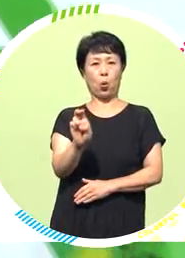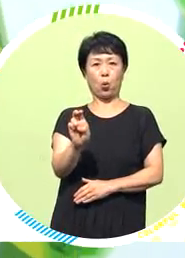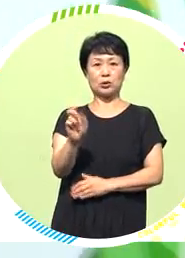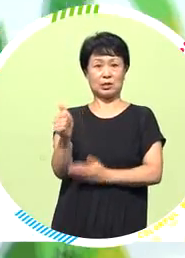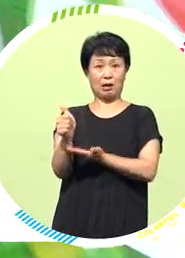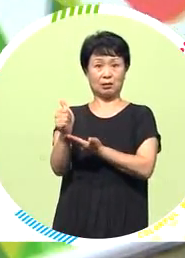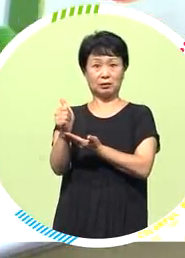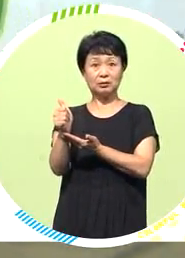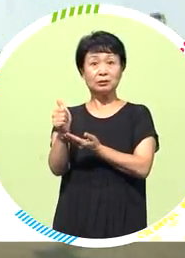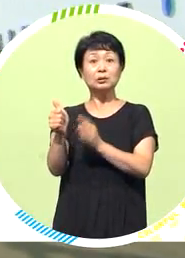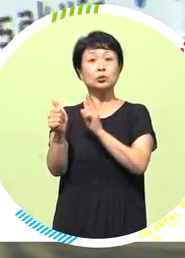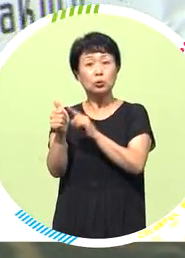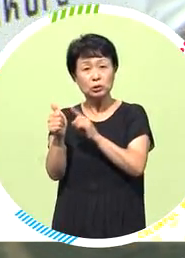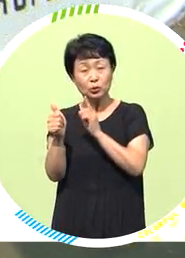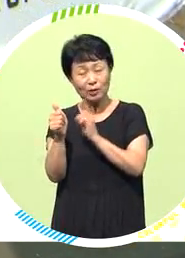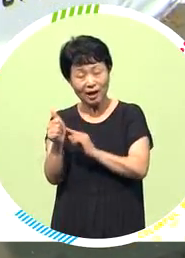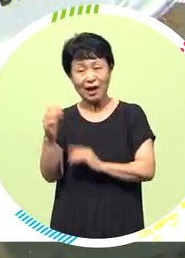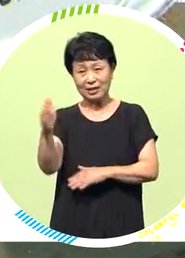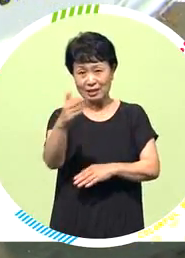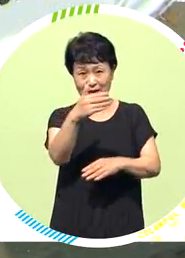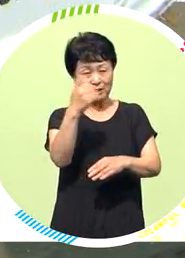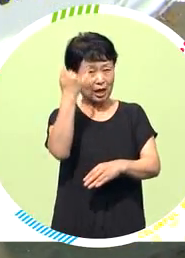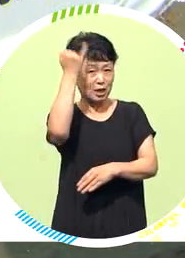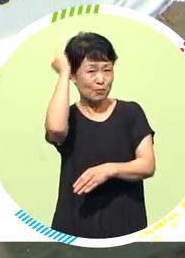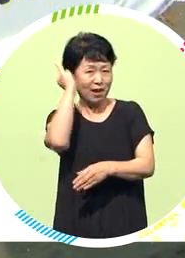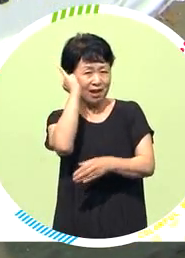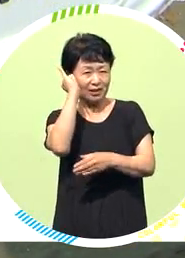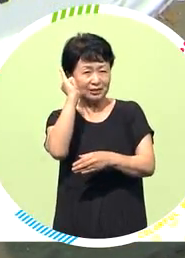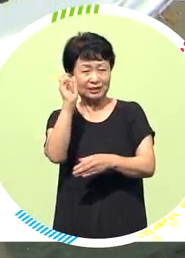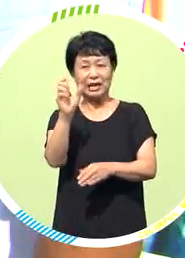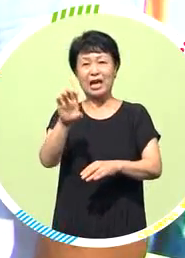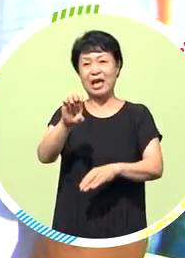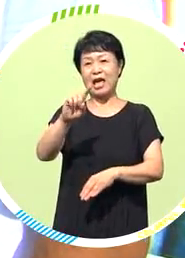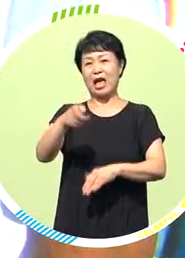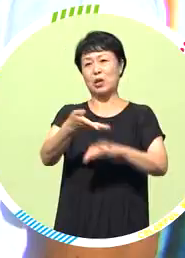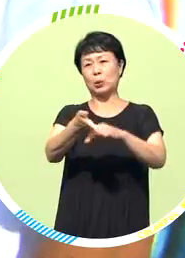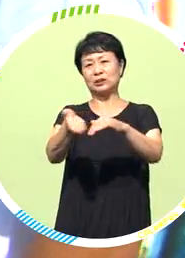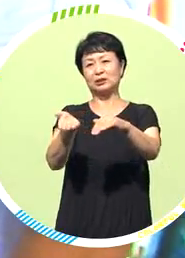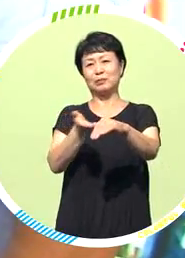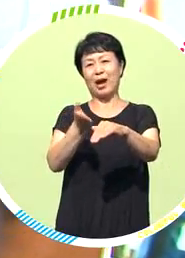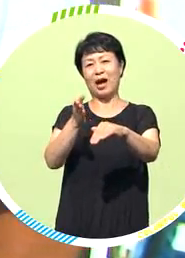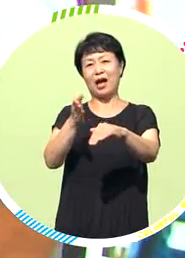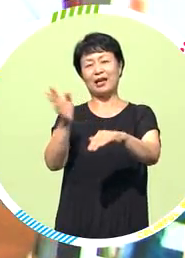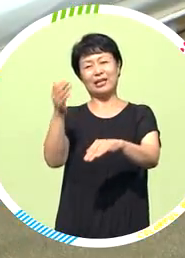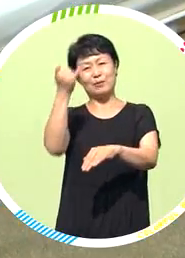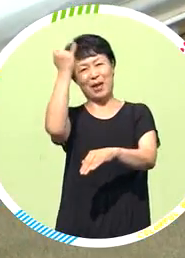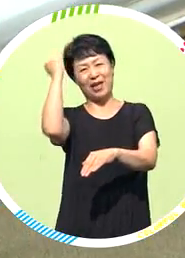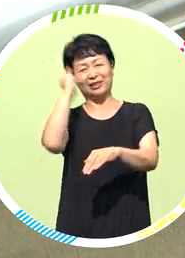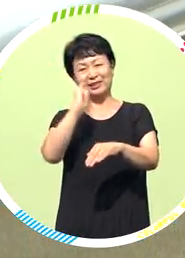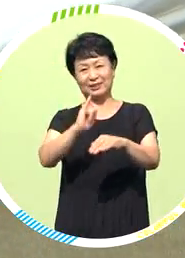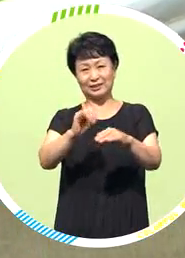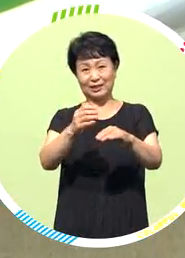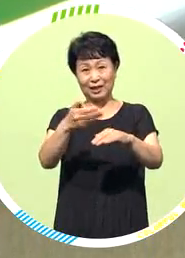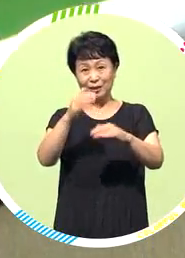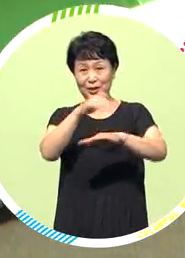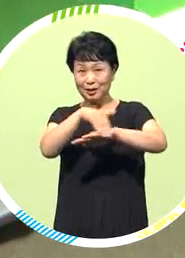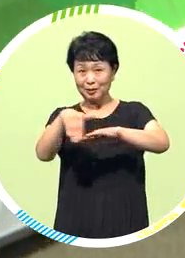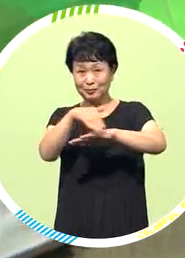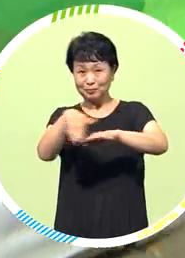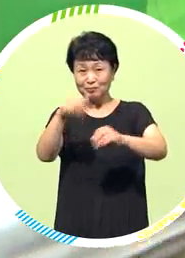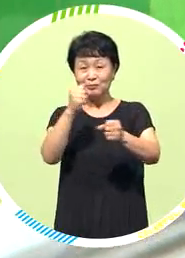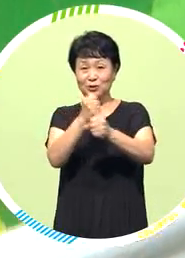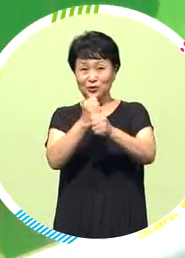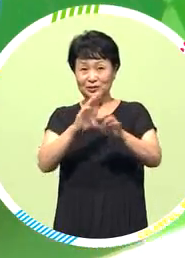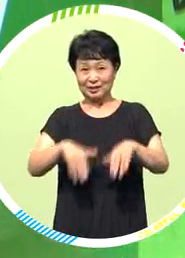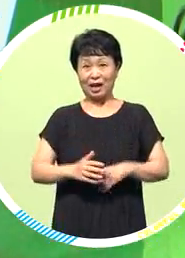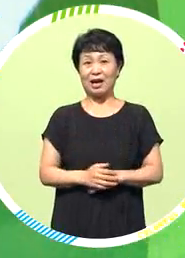の魚っていうイメージで、 それをデザインしてくださったんですか。 そうなんですよ。 すごい。 はい、三角と四角でこうつながり